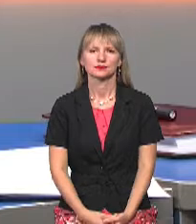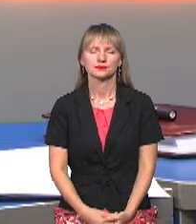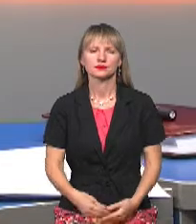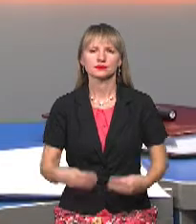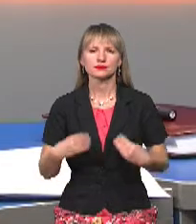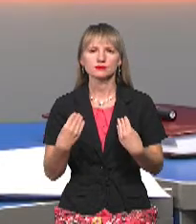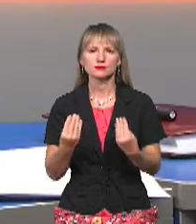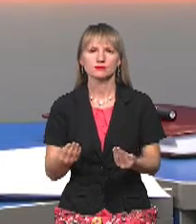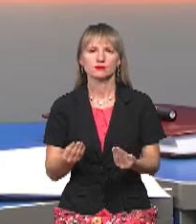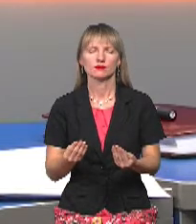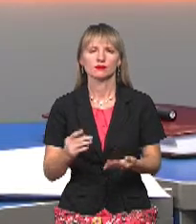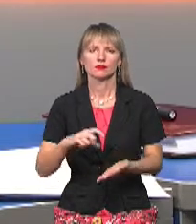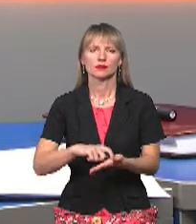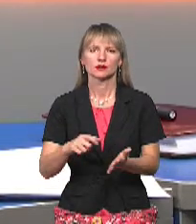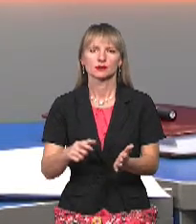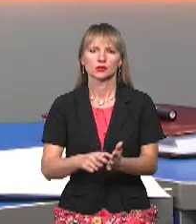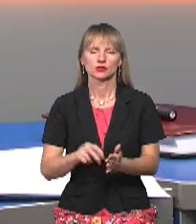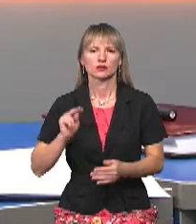надання йому службового приміщення